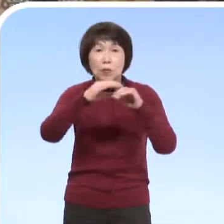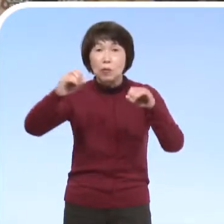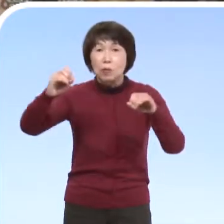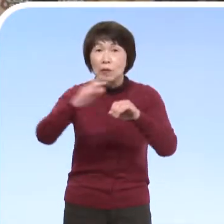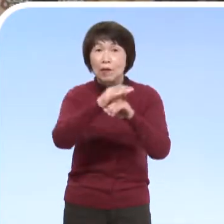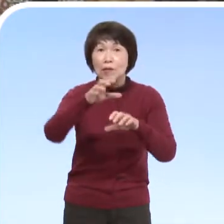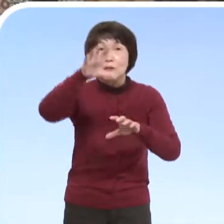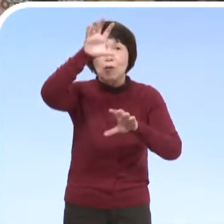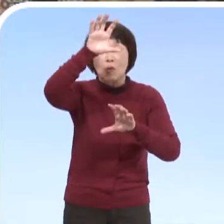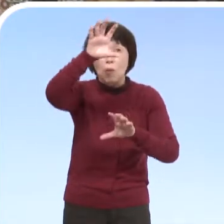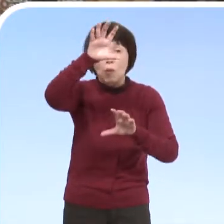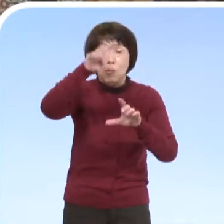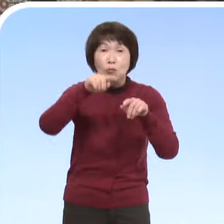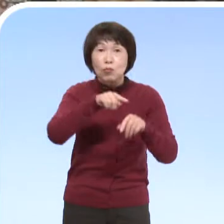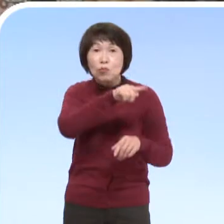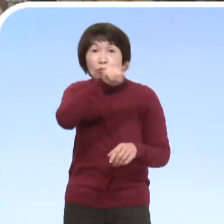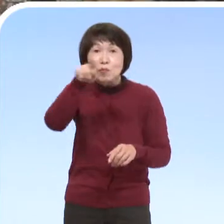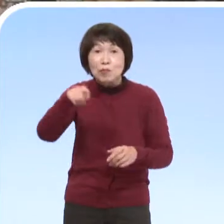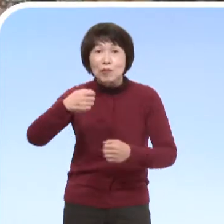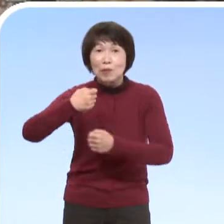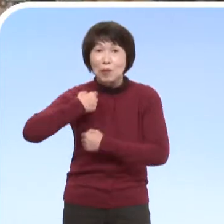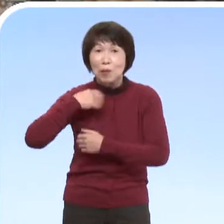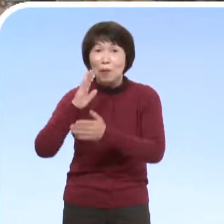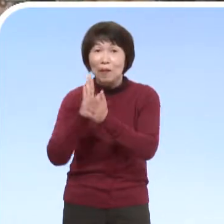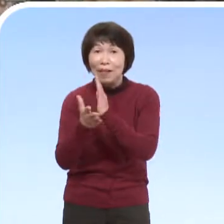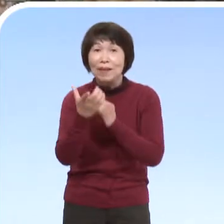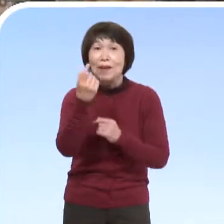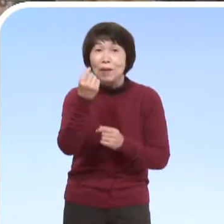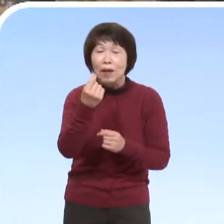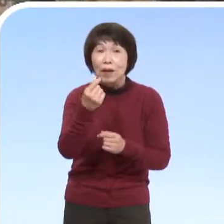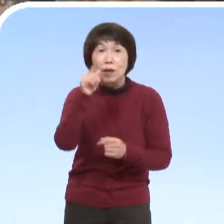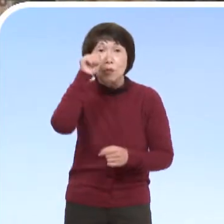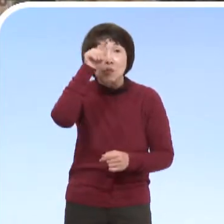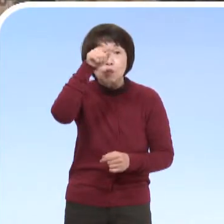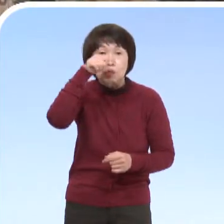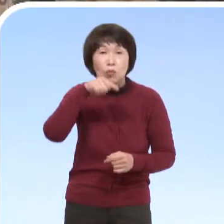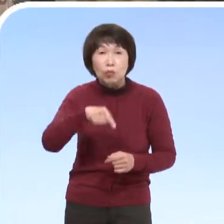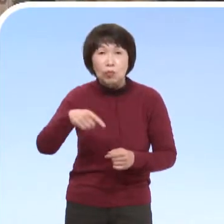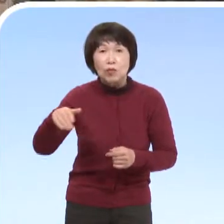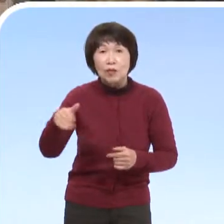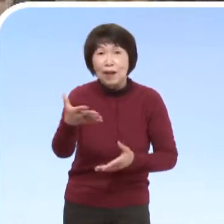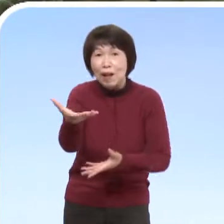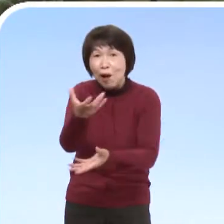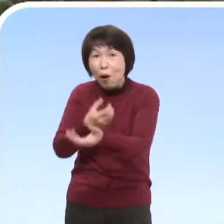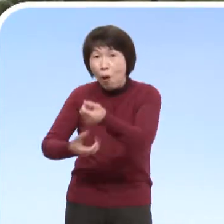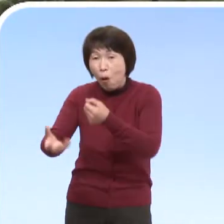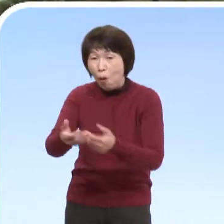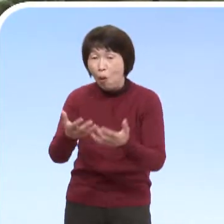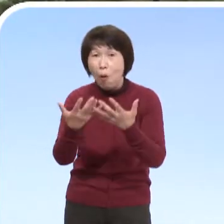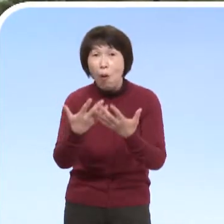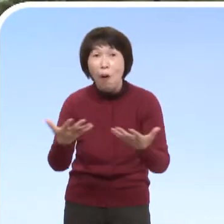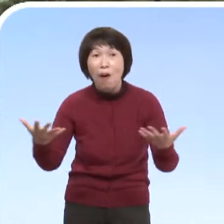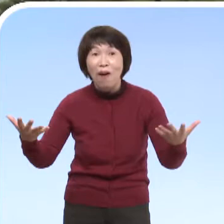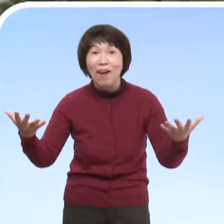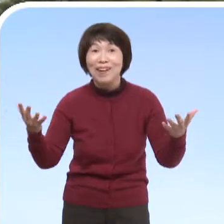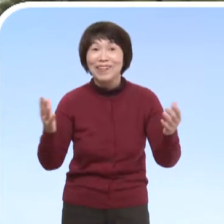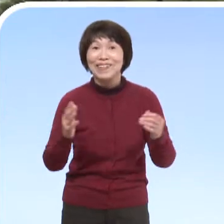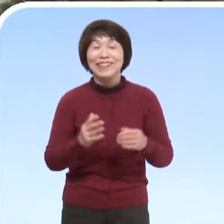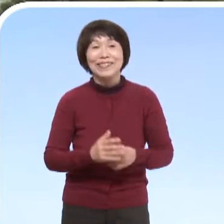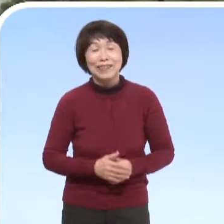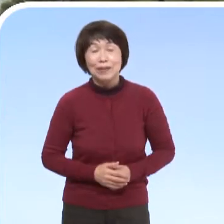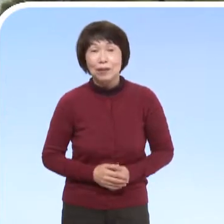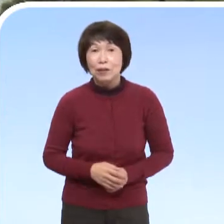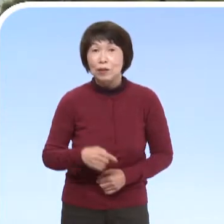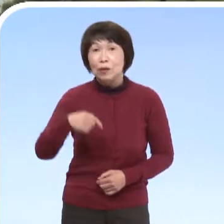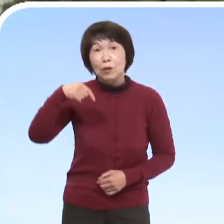方に面してるんですけども、それぞれで盛んに漁業が行われています。で、私は今ですね、香